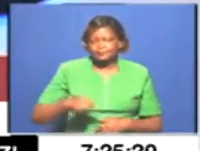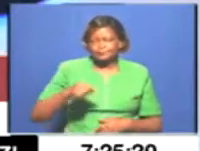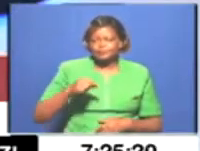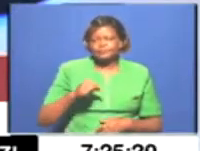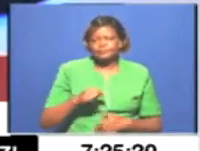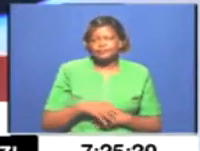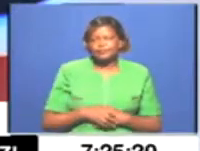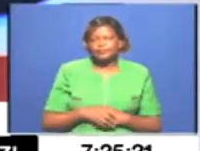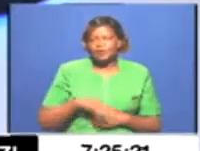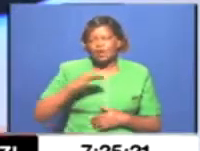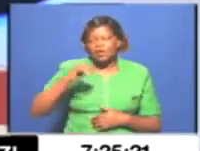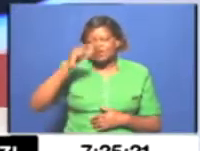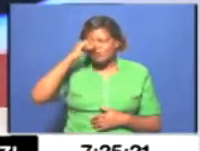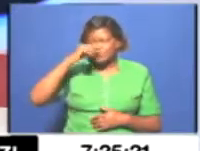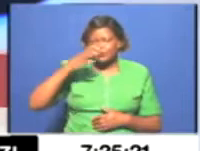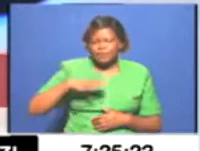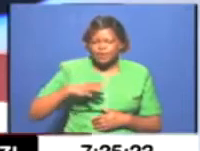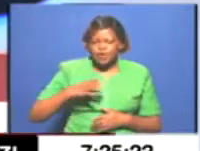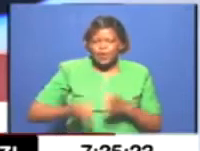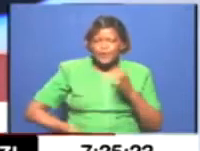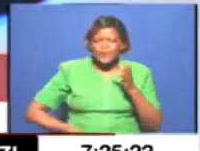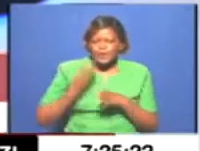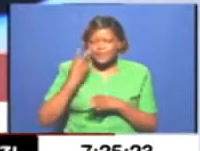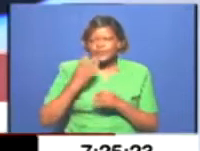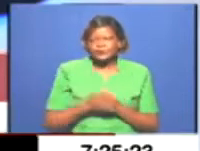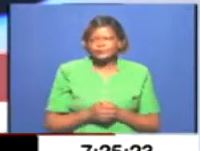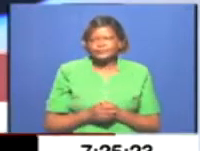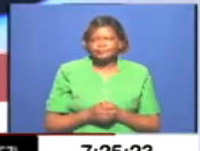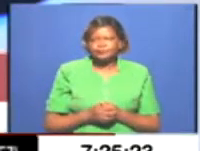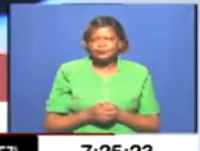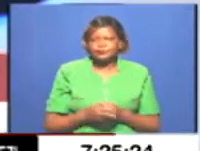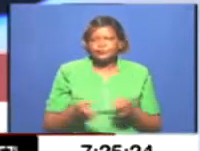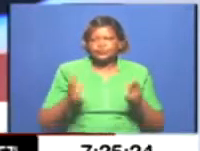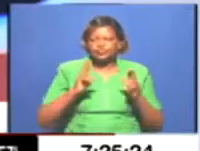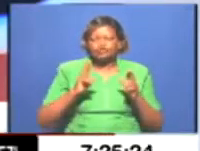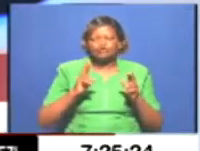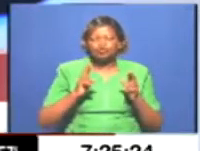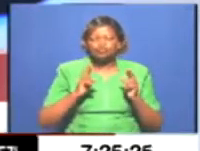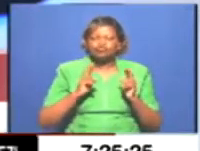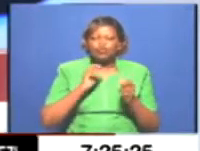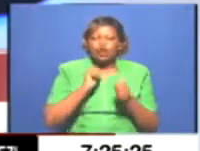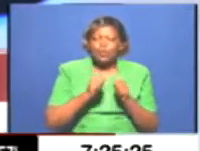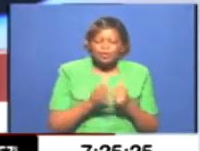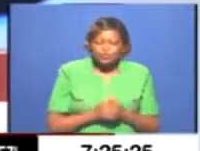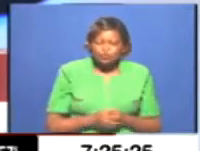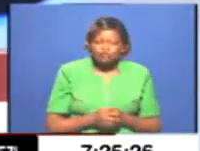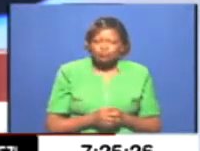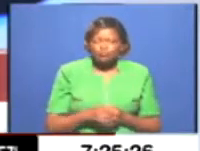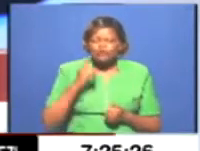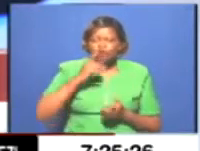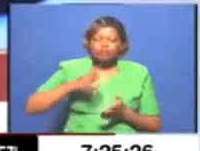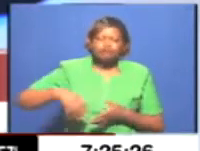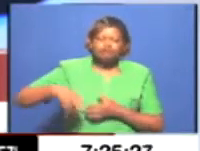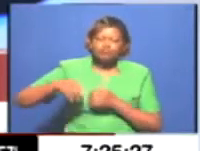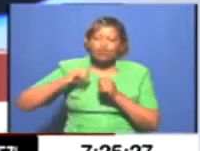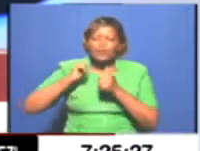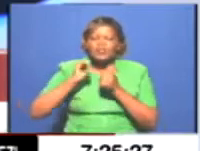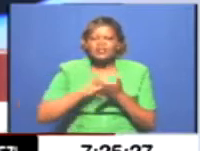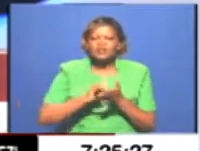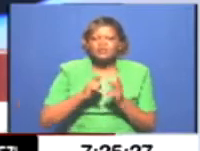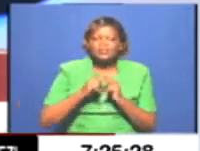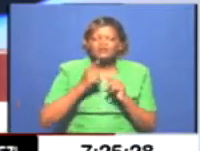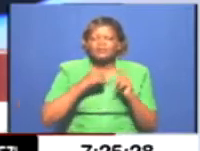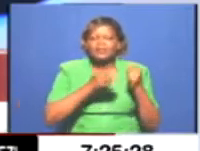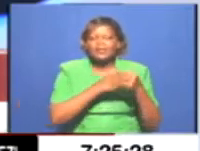ya Samburu imezindua makala ya kwanza mashindano ya kimataifa ya kuwania kombe la raga ya wachezaji saba kila upande, yatakayoandaliwa kuanzia tarehe 9